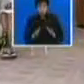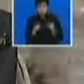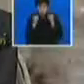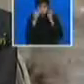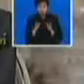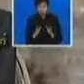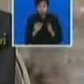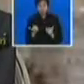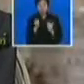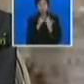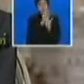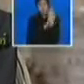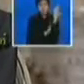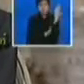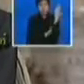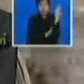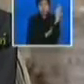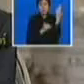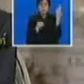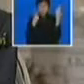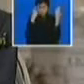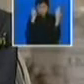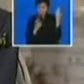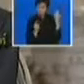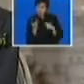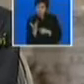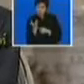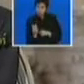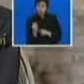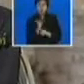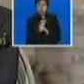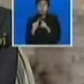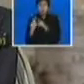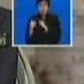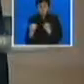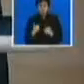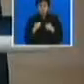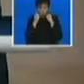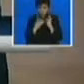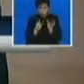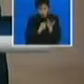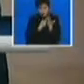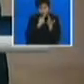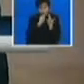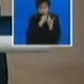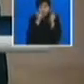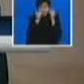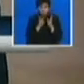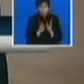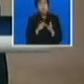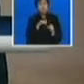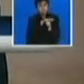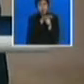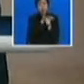ะเกี่ยวข้องกับเรื่องมาตรฐานความรู้ของเด็กไหมคะเพราะว่ามีการทดสอบแล้วหลายวิชา จริงแล้วเนี่ยนะครับจำนวนครูทั้งหมดเนี่ยไม่ได้ขาดแคลนม